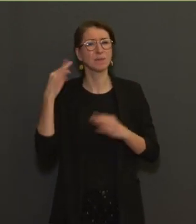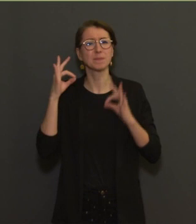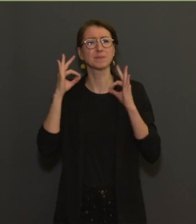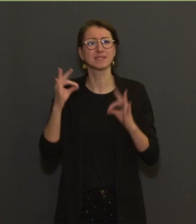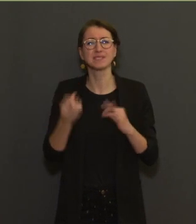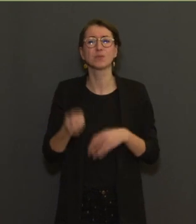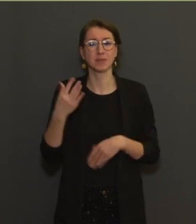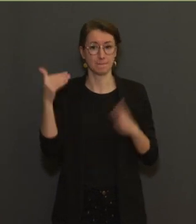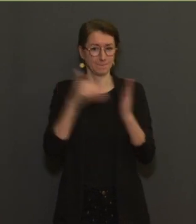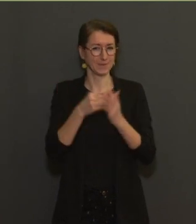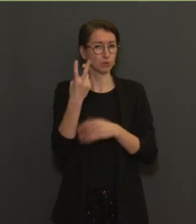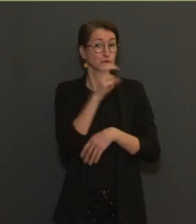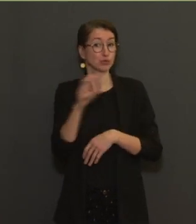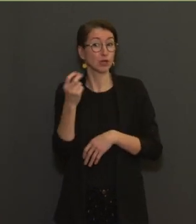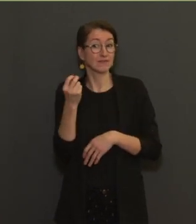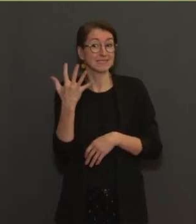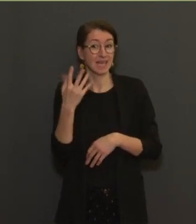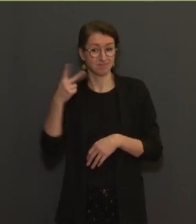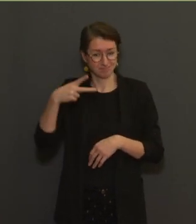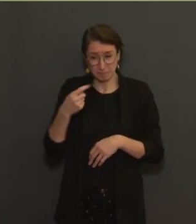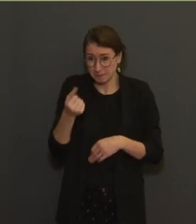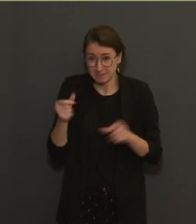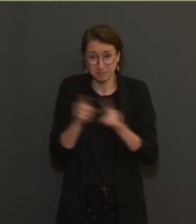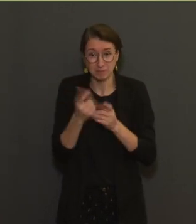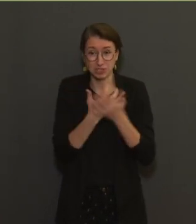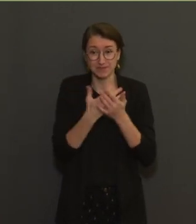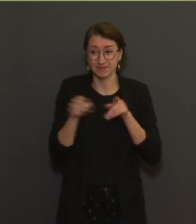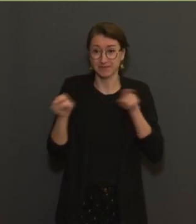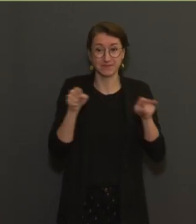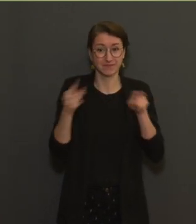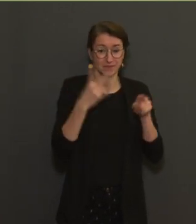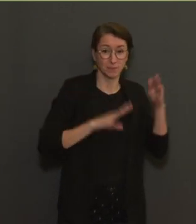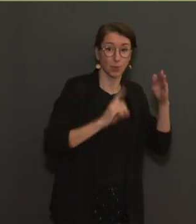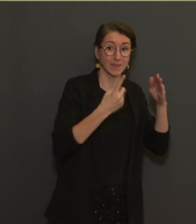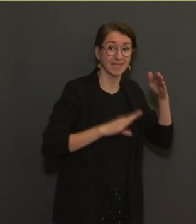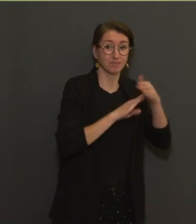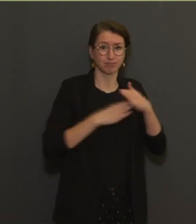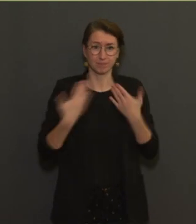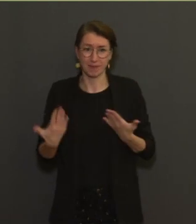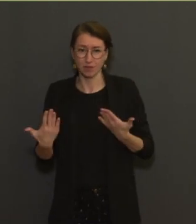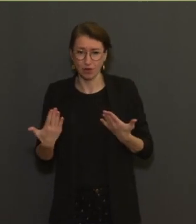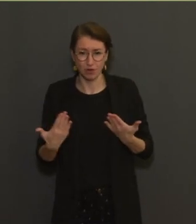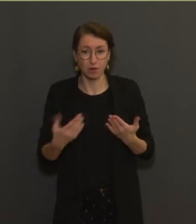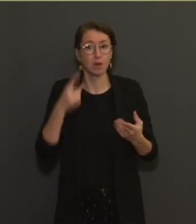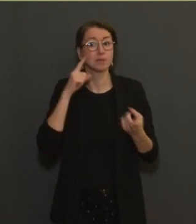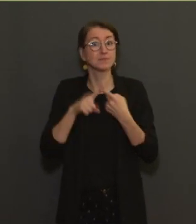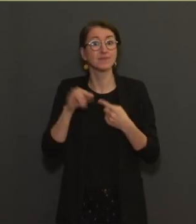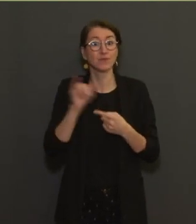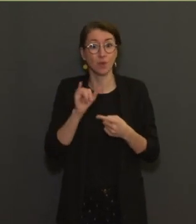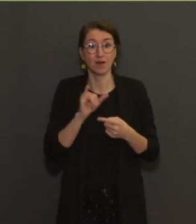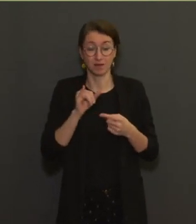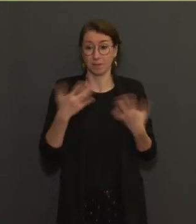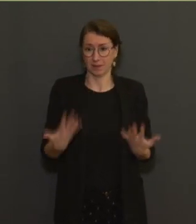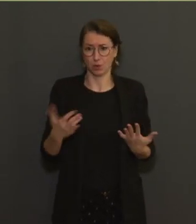Bonne nouvelle, malgré tout, le nombre de patients en soins intensifs double actuellement tous les 10 jours. C'est plus qu'en admission en